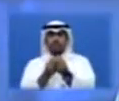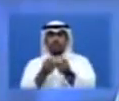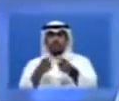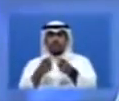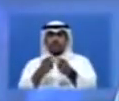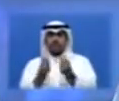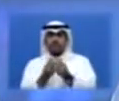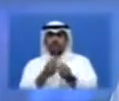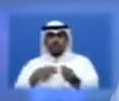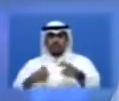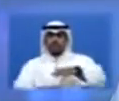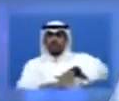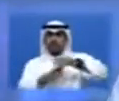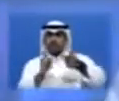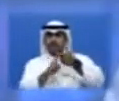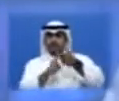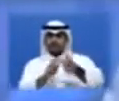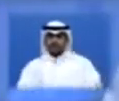وزارات الصحة الخليجية.